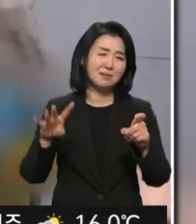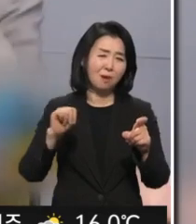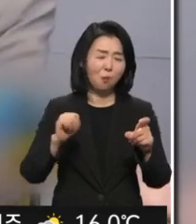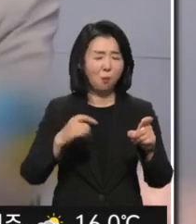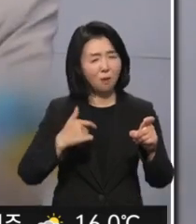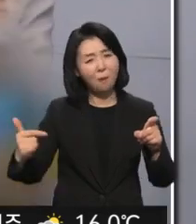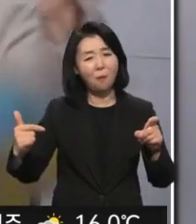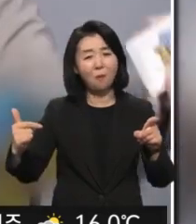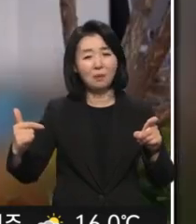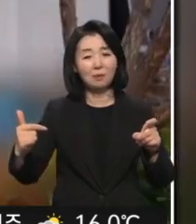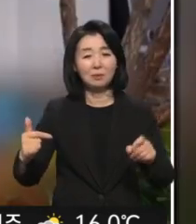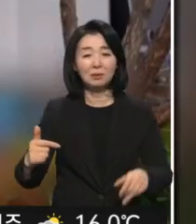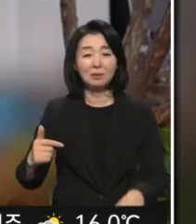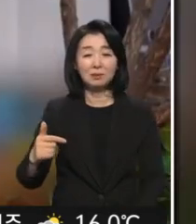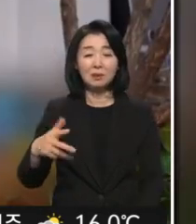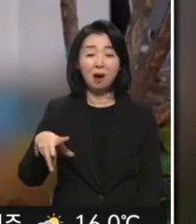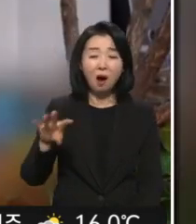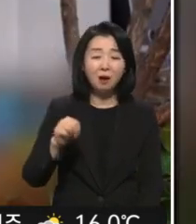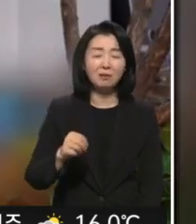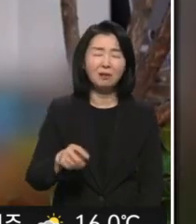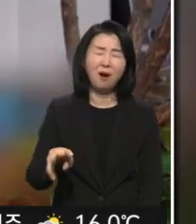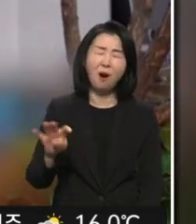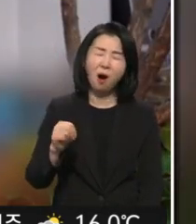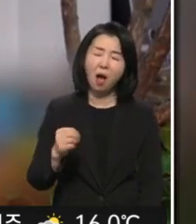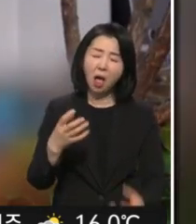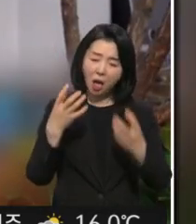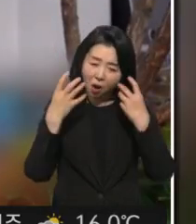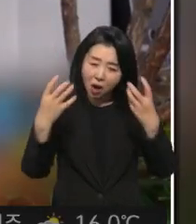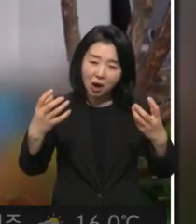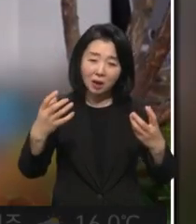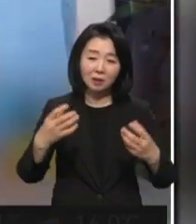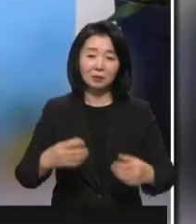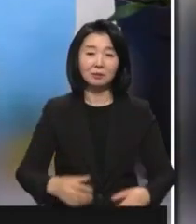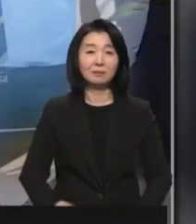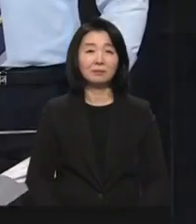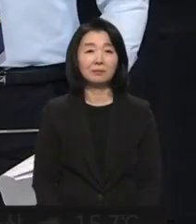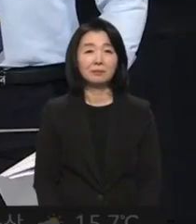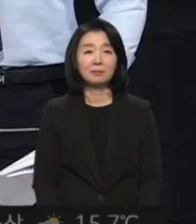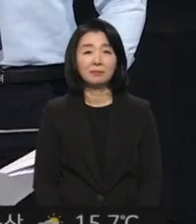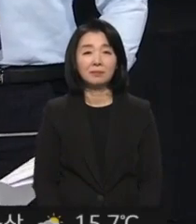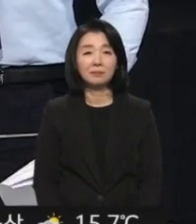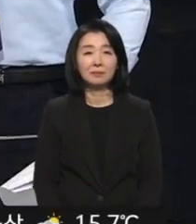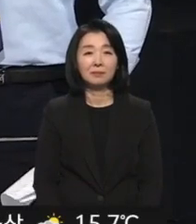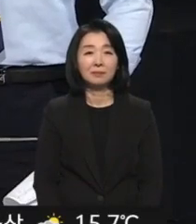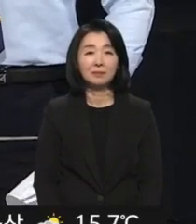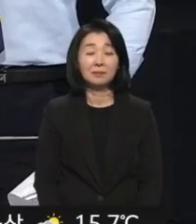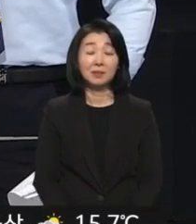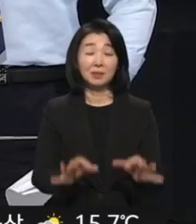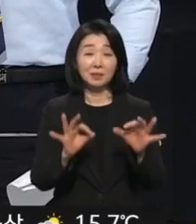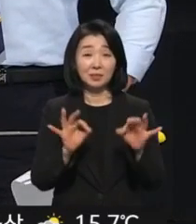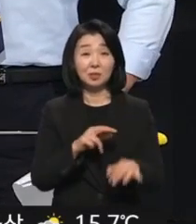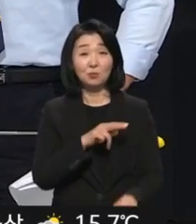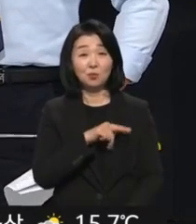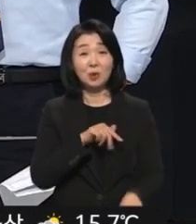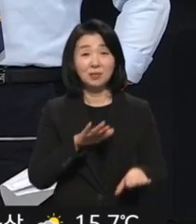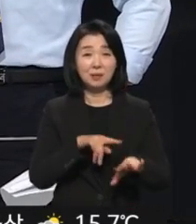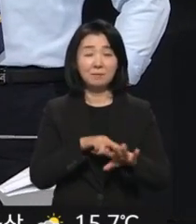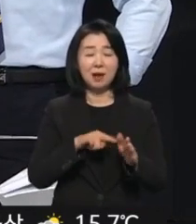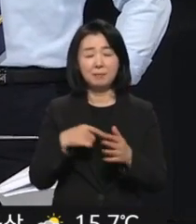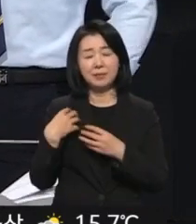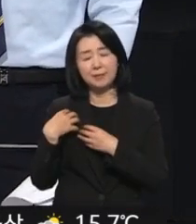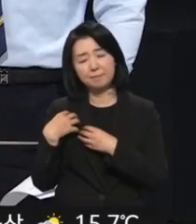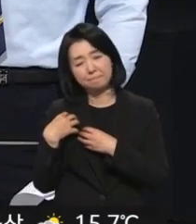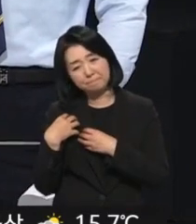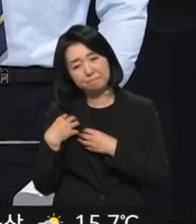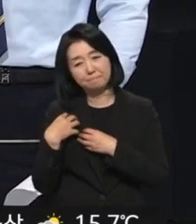억소리가 나네요, 제 입에서. 김 의원, 그래도 이제는 마음의 짐을